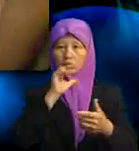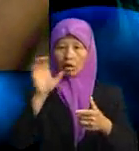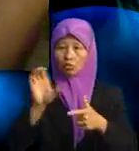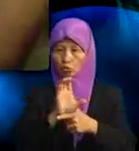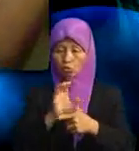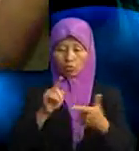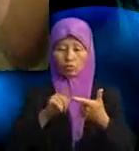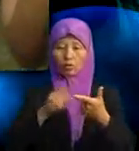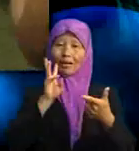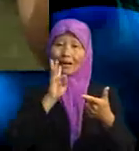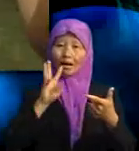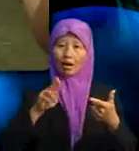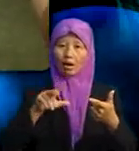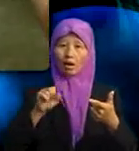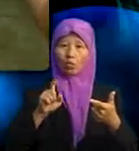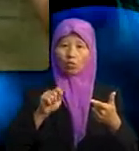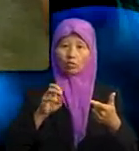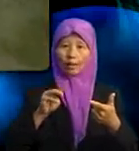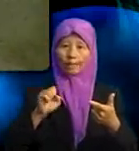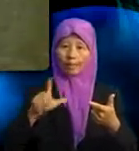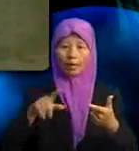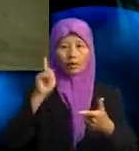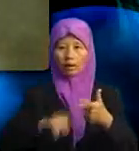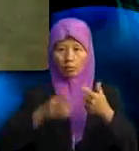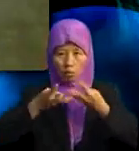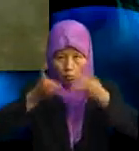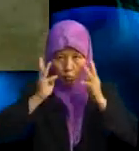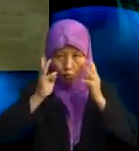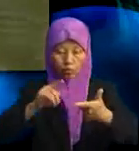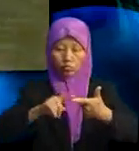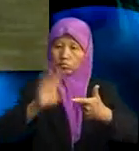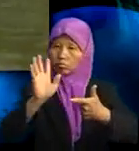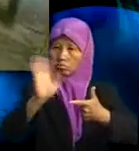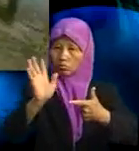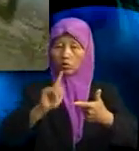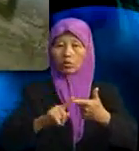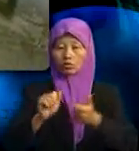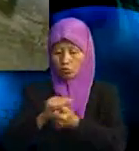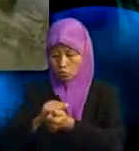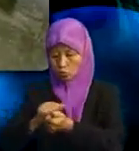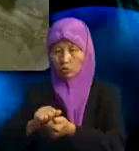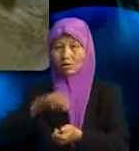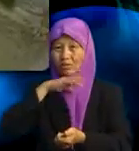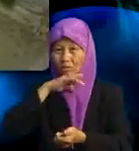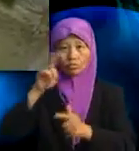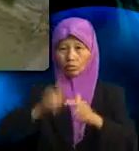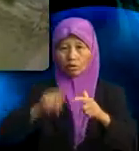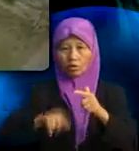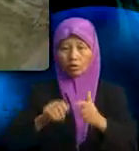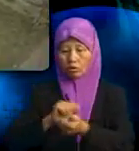2 qalah. Air mustakmal tidak boleh digunakan untuk berwudu, menyucikan